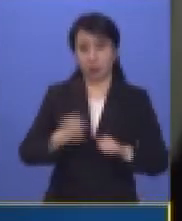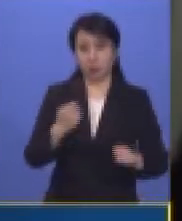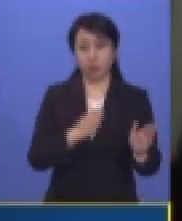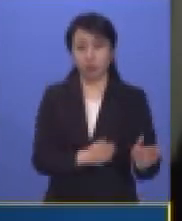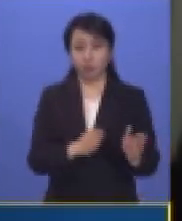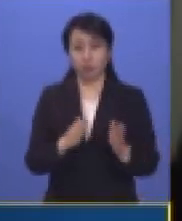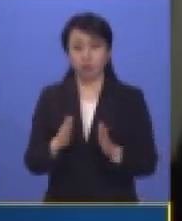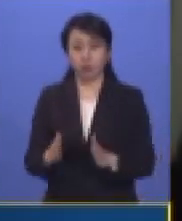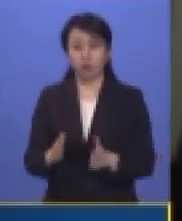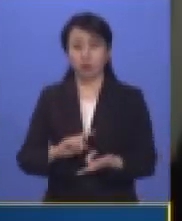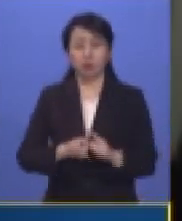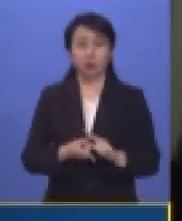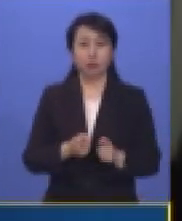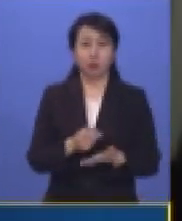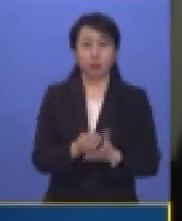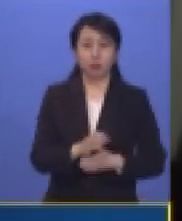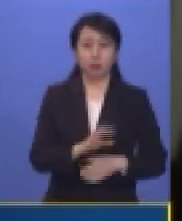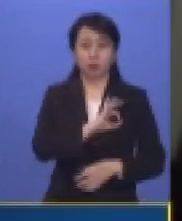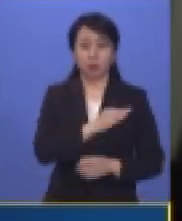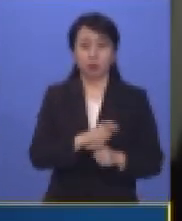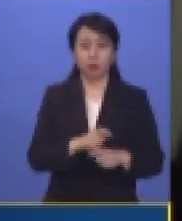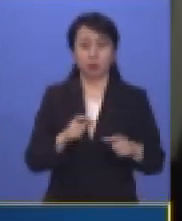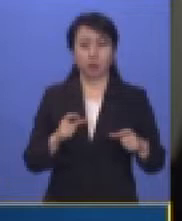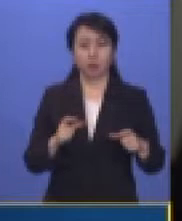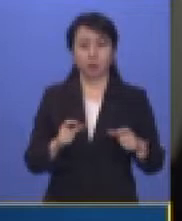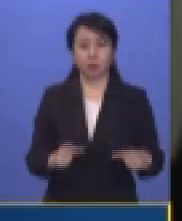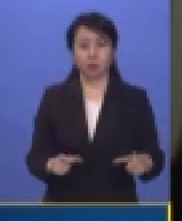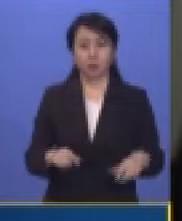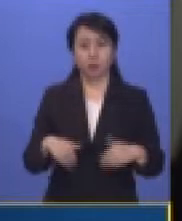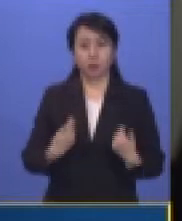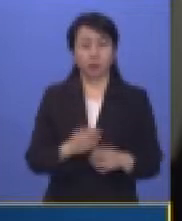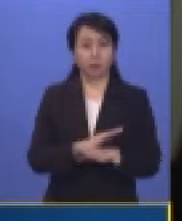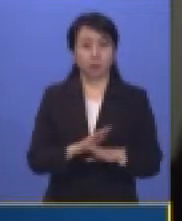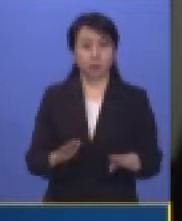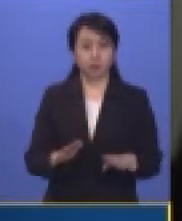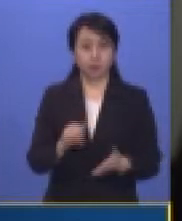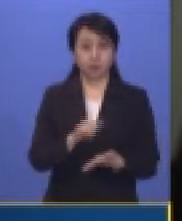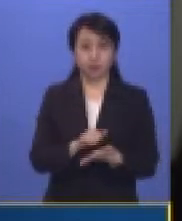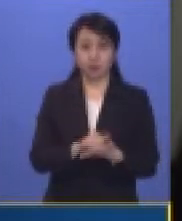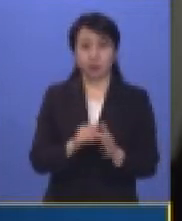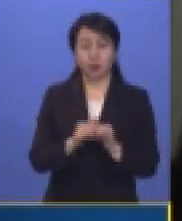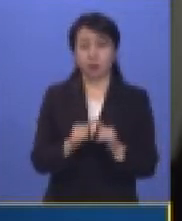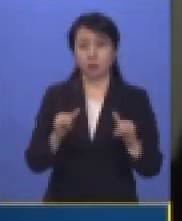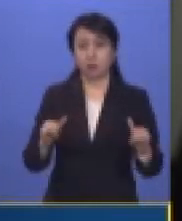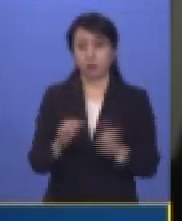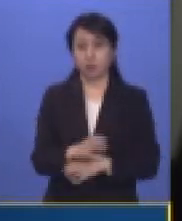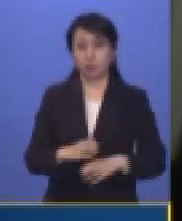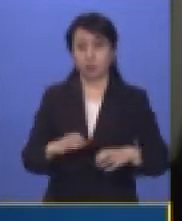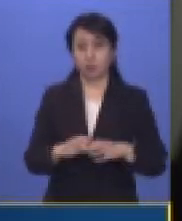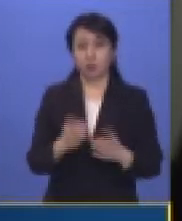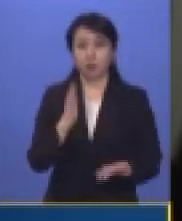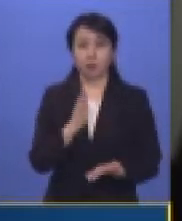порядка создания, перерегистрации и реорганизации юридического лица, непредоставление передаточного акта или разделительного баланса.